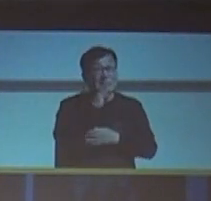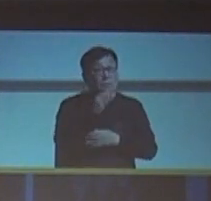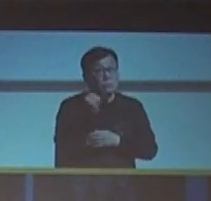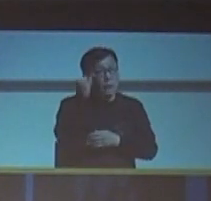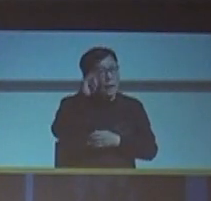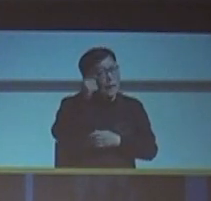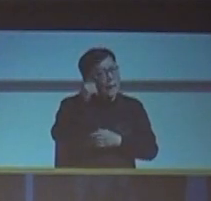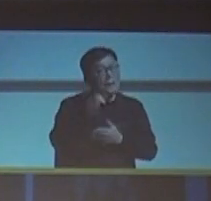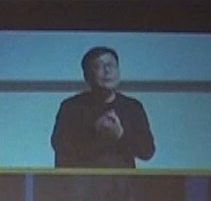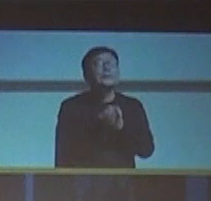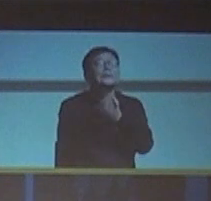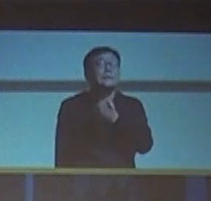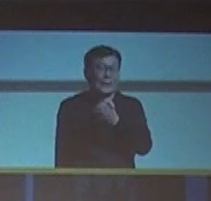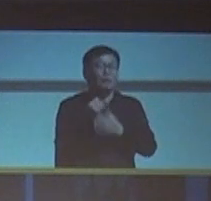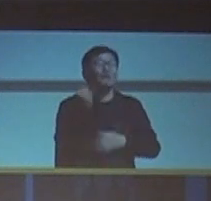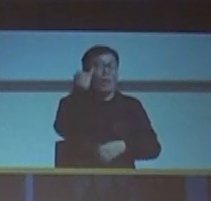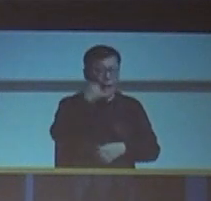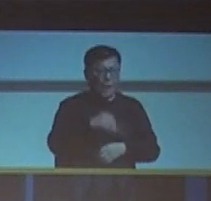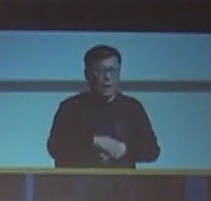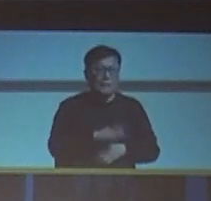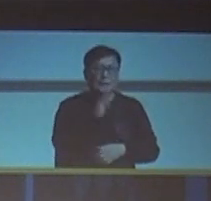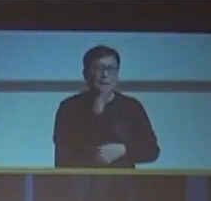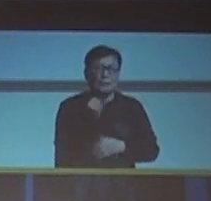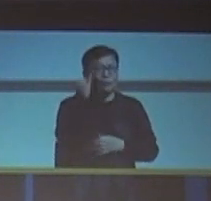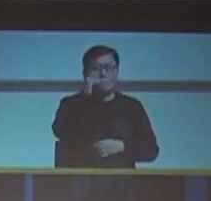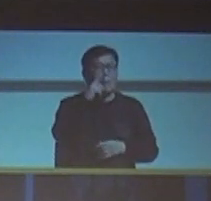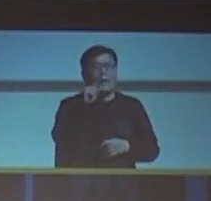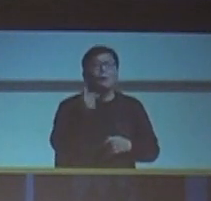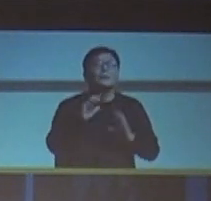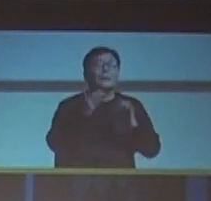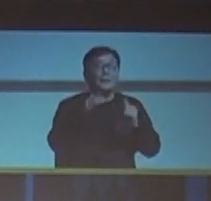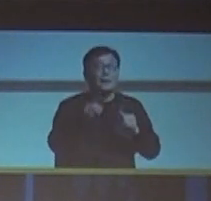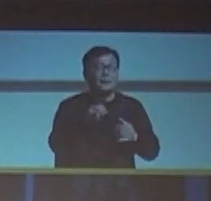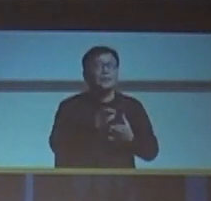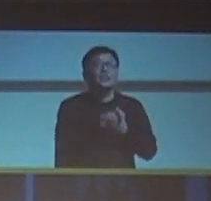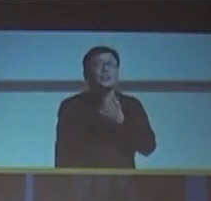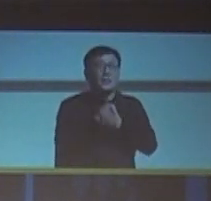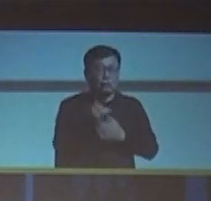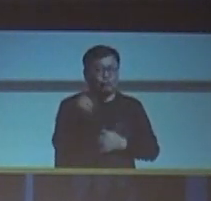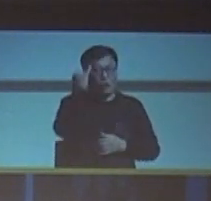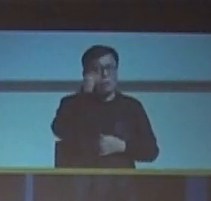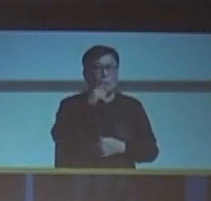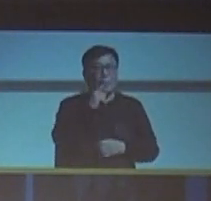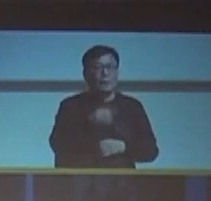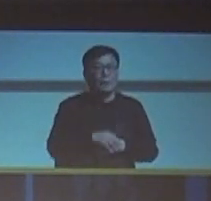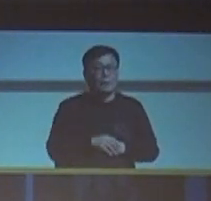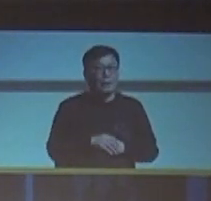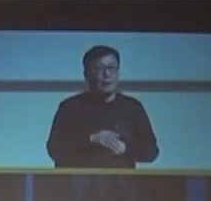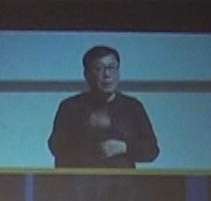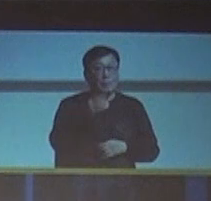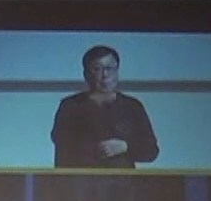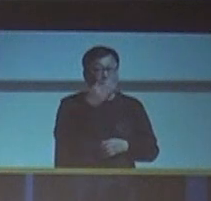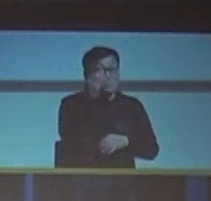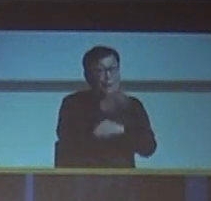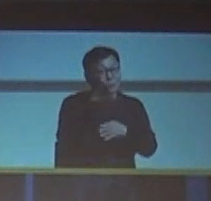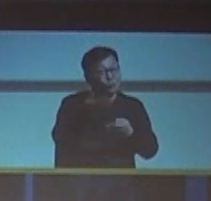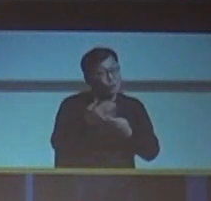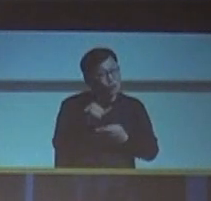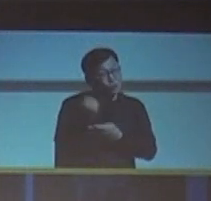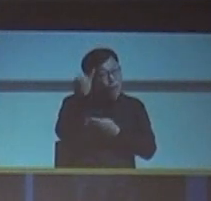친한 누나. 아, 친한 누나. 성당에서 친한 누나. 아, 밥 잘 사주는 예쁜 누나. 밥은 안 사주시고요. 아, 밥 안